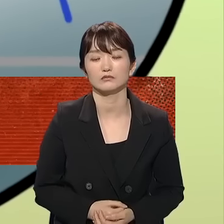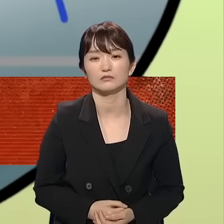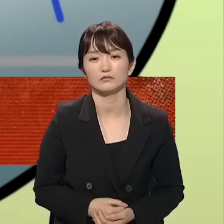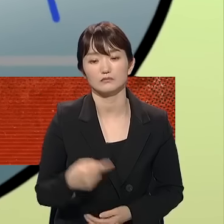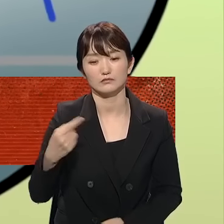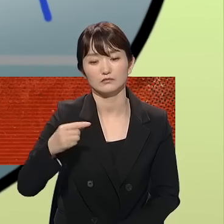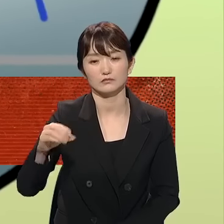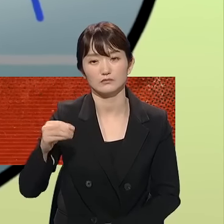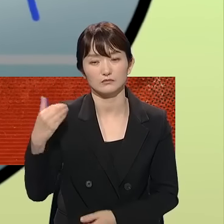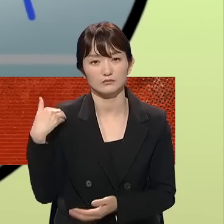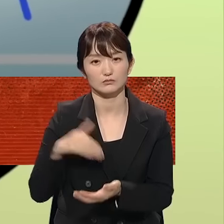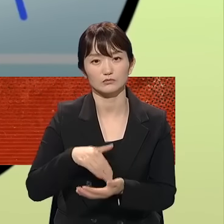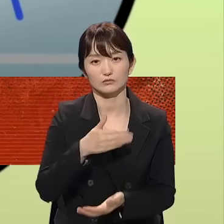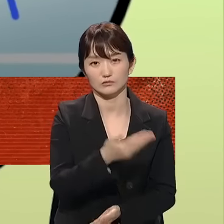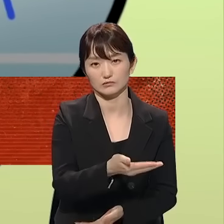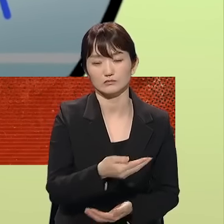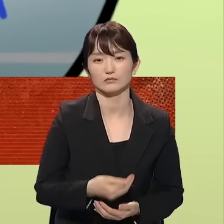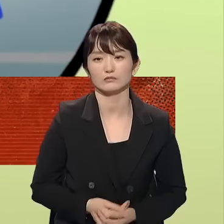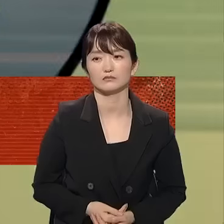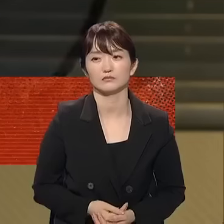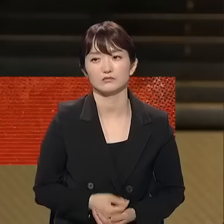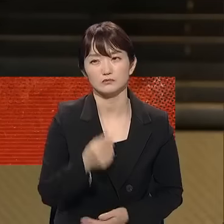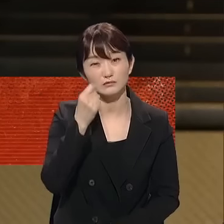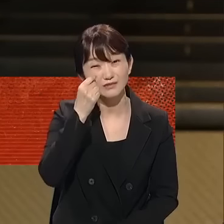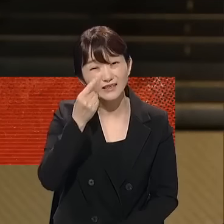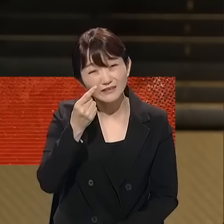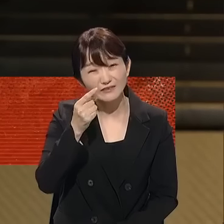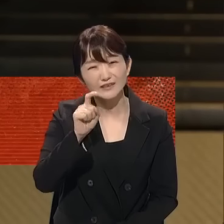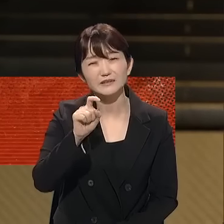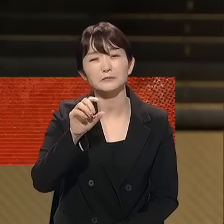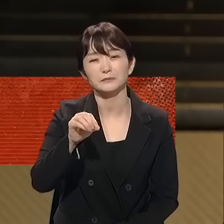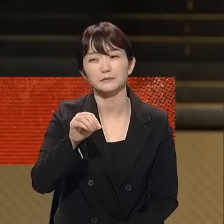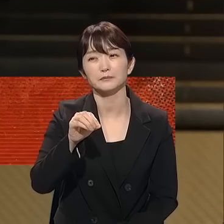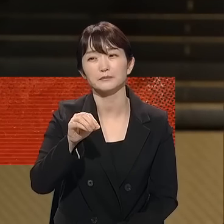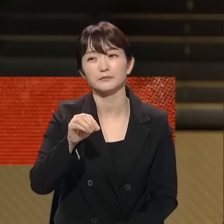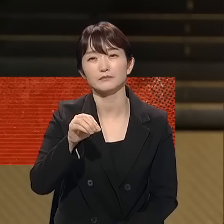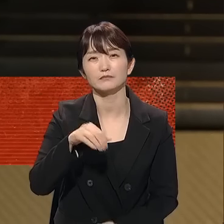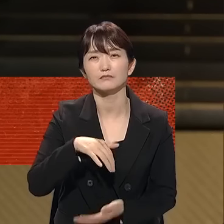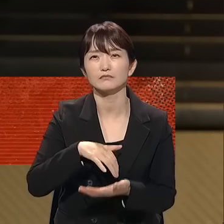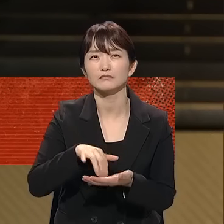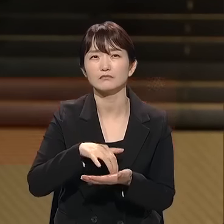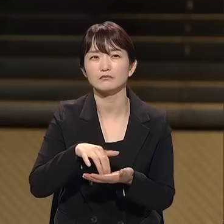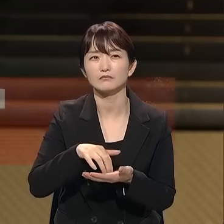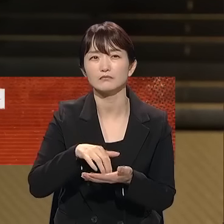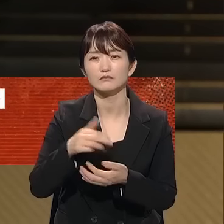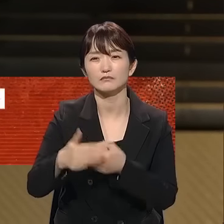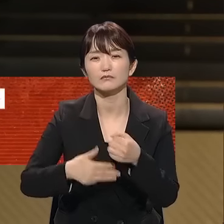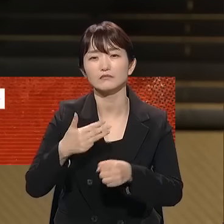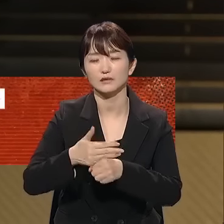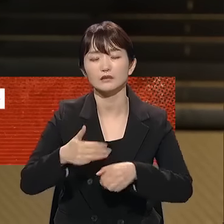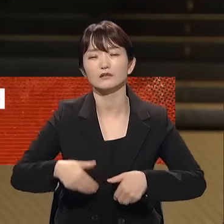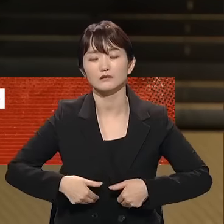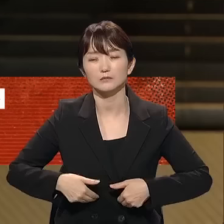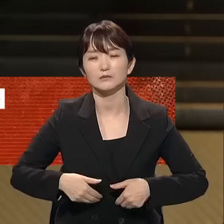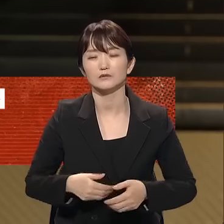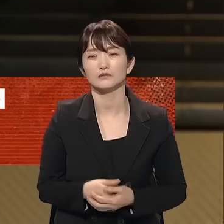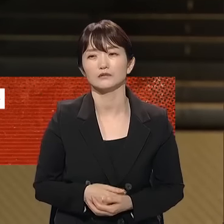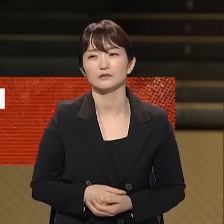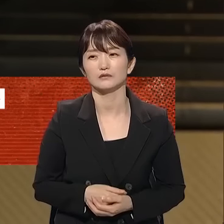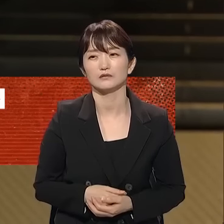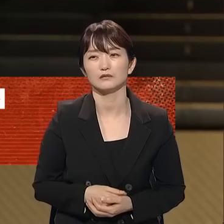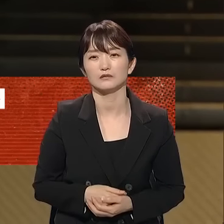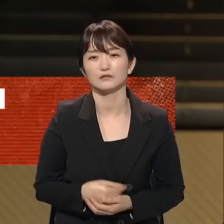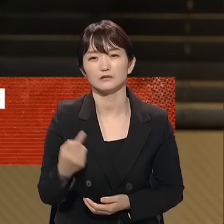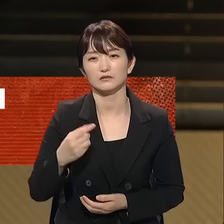한 천만 원은 돌려줄게 근데 한 달에 10만 원씩 제가 얼핏 계산하니까 8년 걸리네요 10만 원 걸려서 한 아 천만